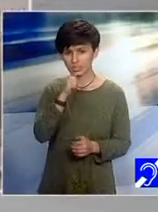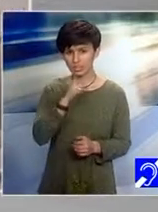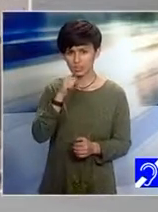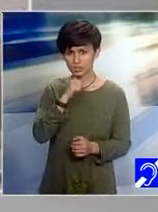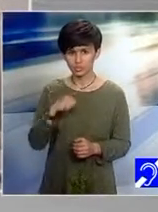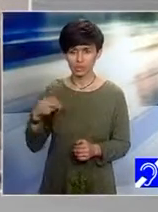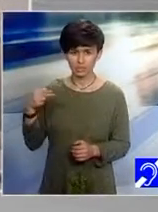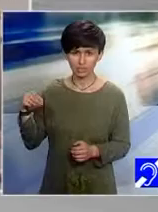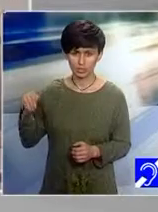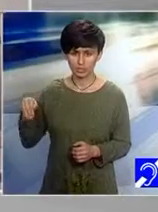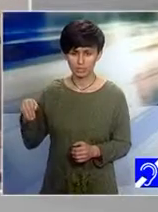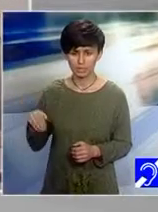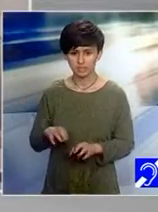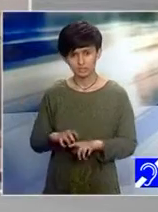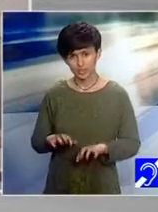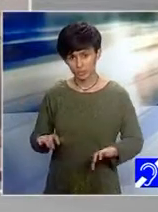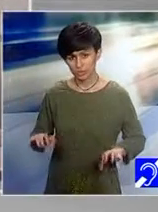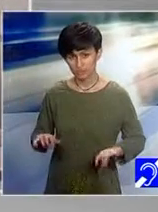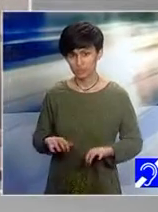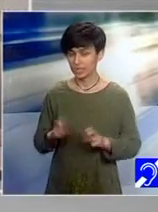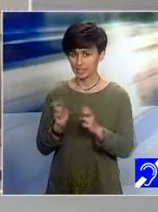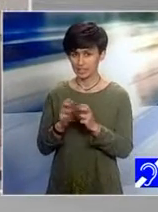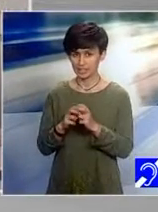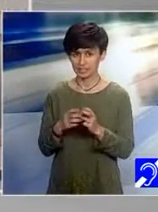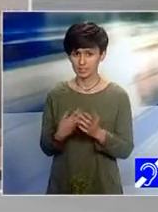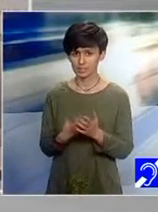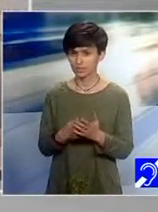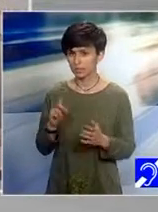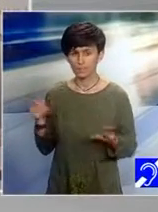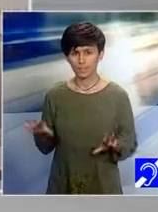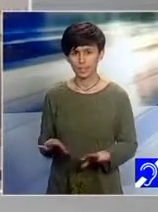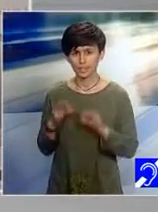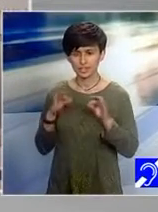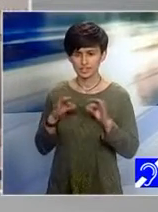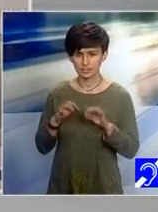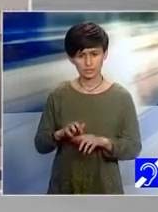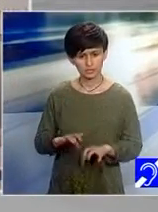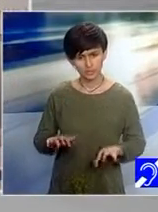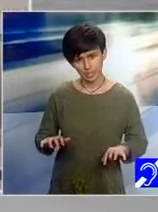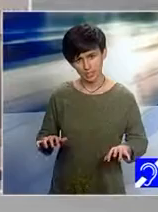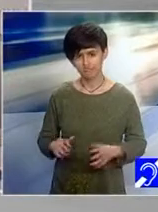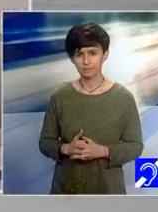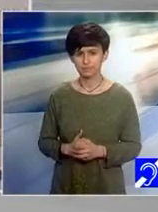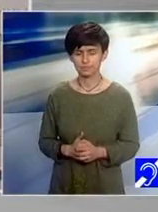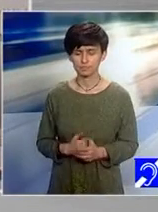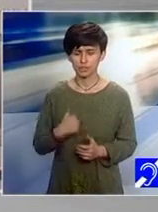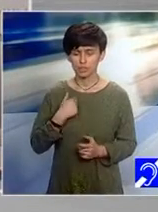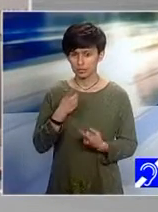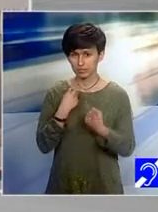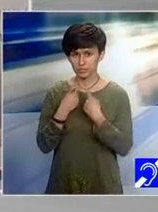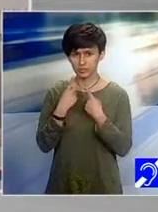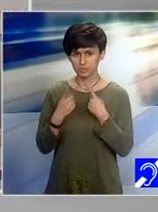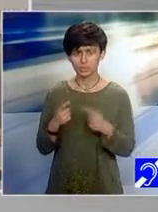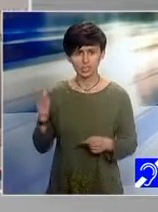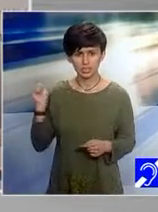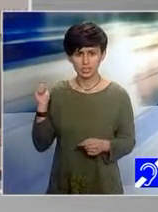da, pe un pian electric, pentru că nu găsea un pian. Și avea o mare problemă. Eu discutasem în pauza conferinței